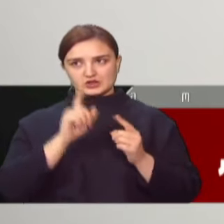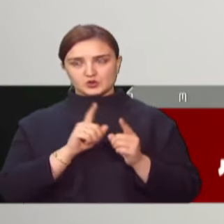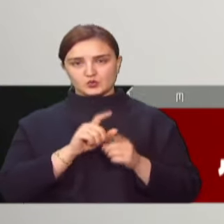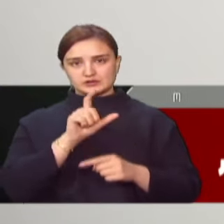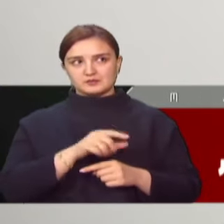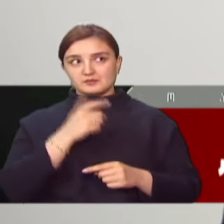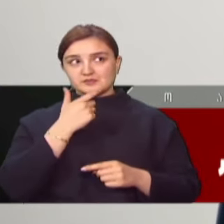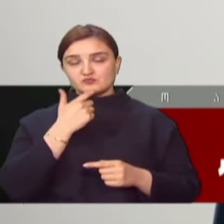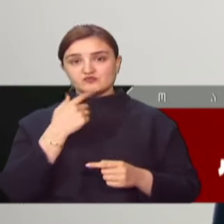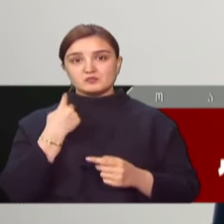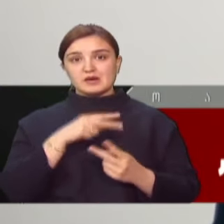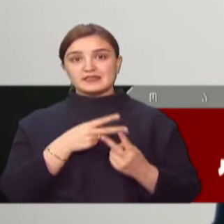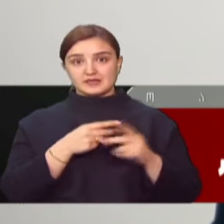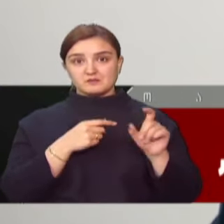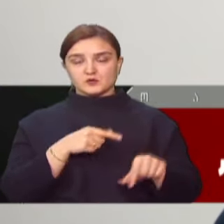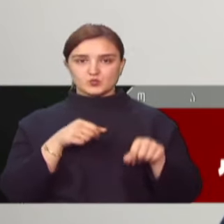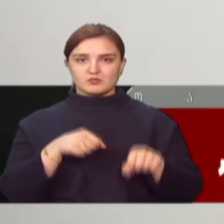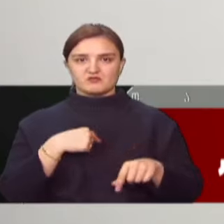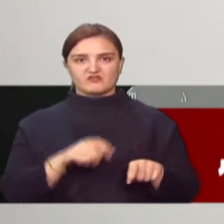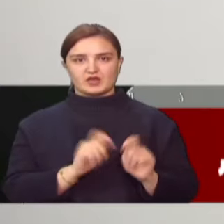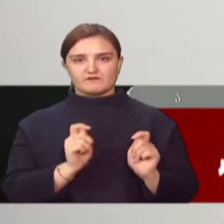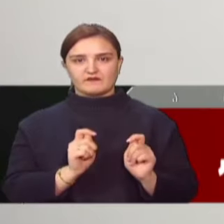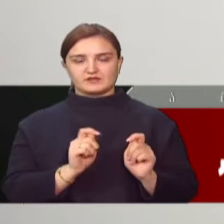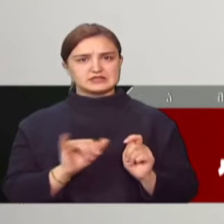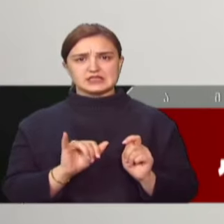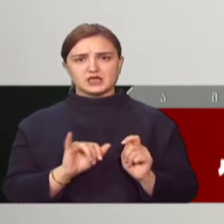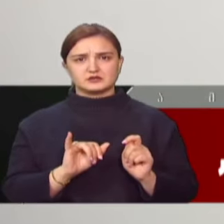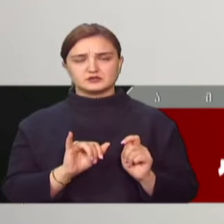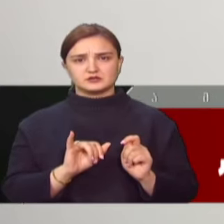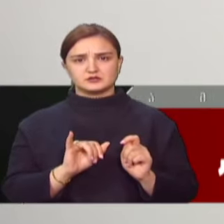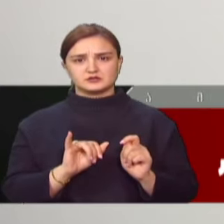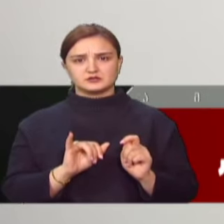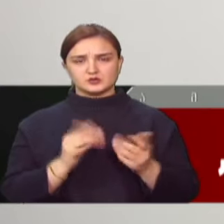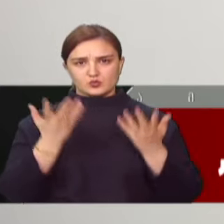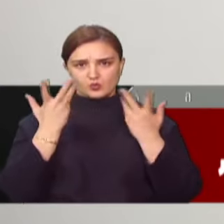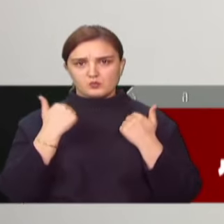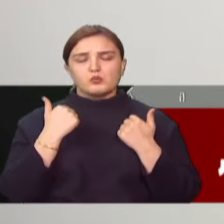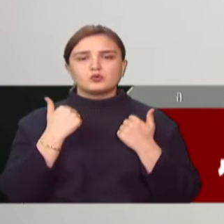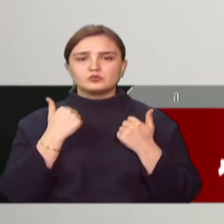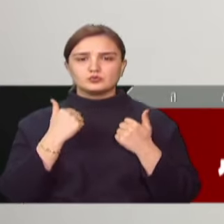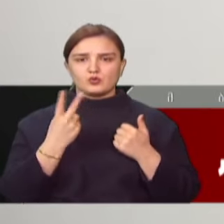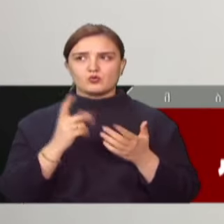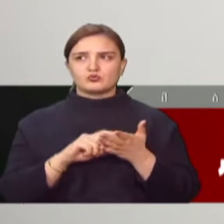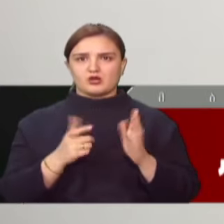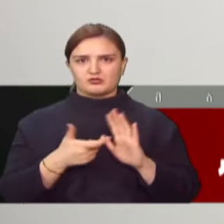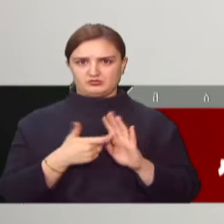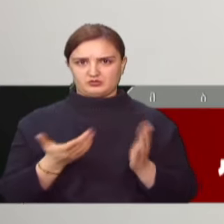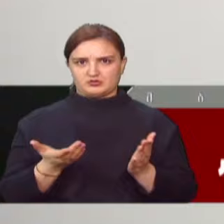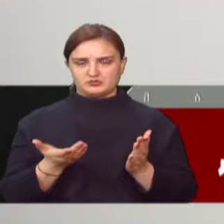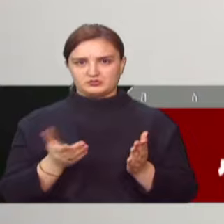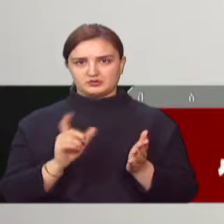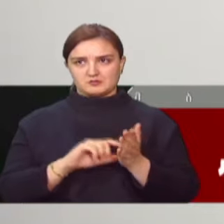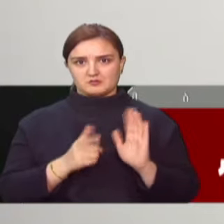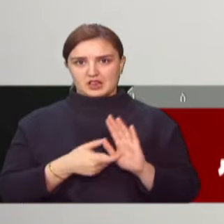să acașulis. Uplebe psuarugut sad, comportul urutachian